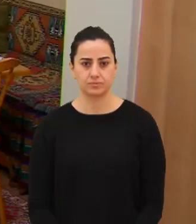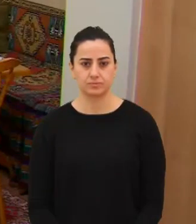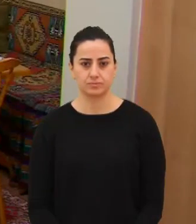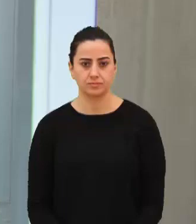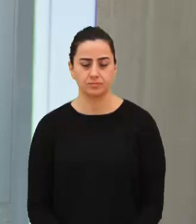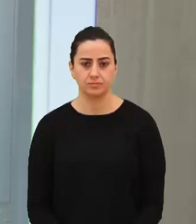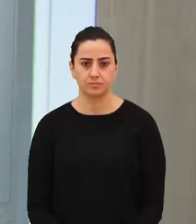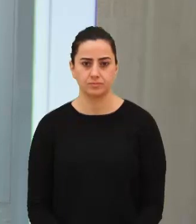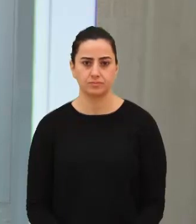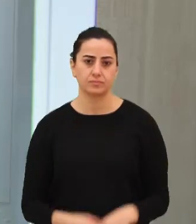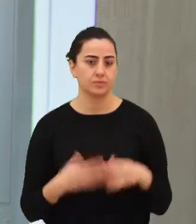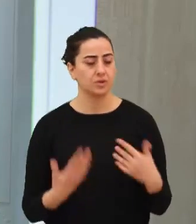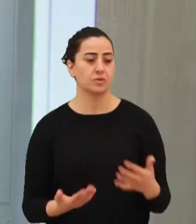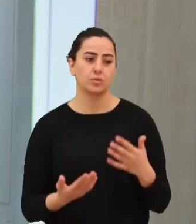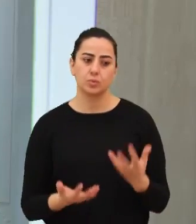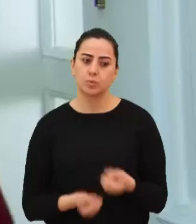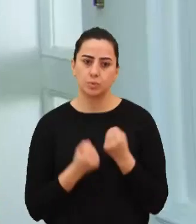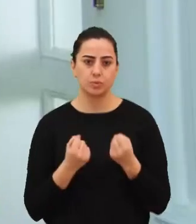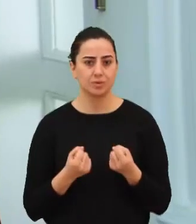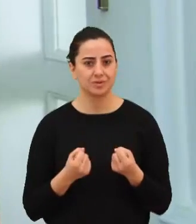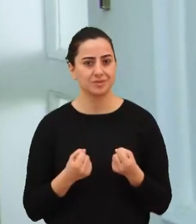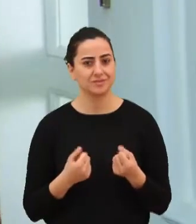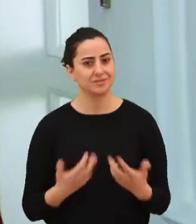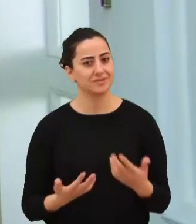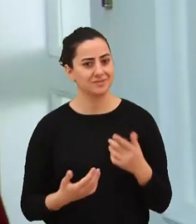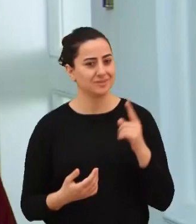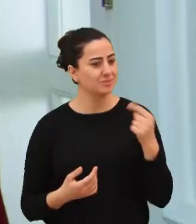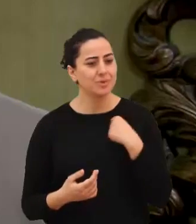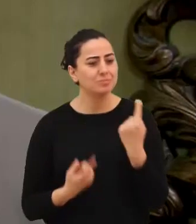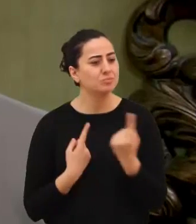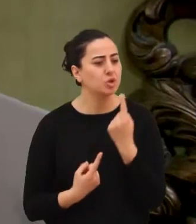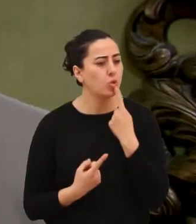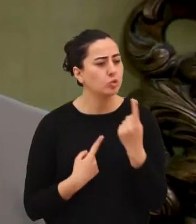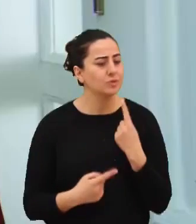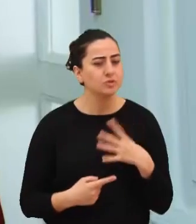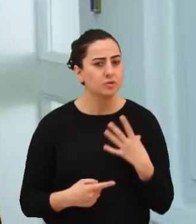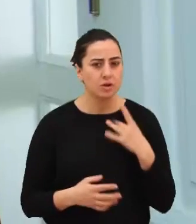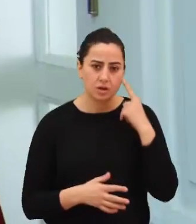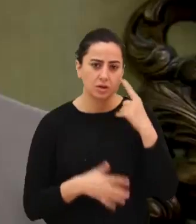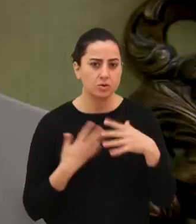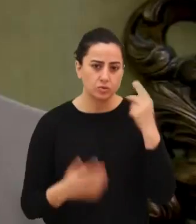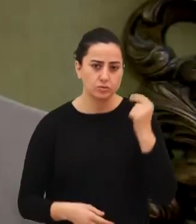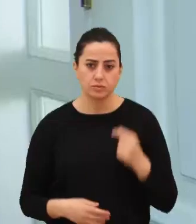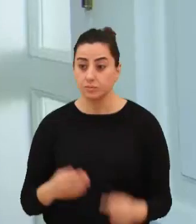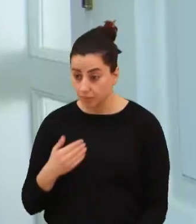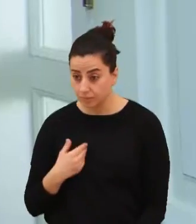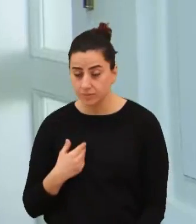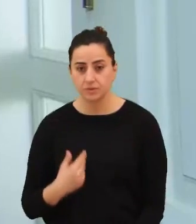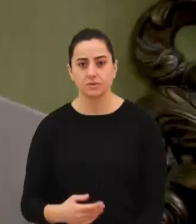önemli. Neyse Ramin çok ucuz atlattık. Ya sen benimle bir şey konuşacaktın. O karambolde kaynadı. Ben mi?